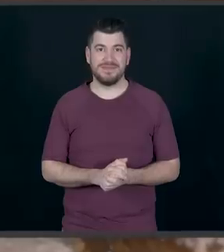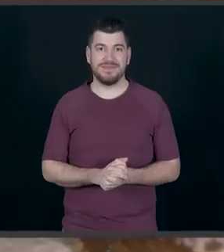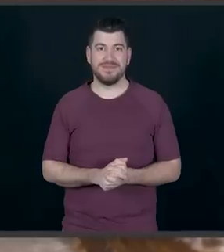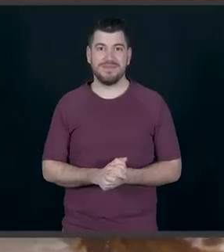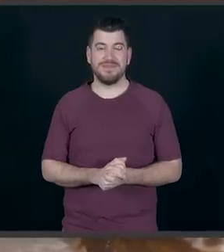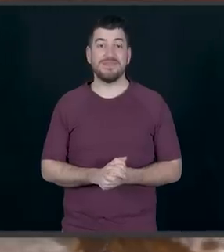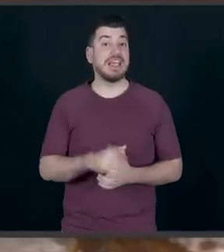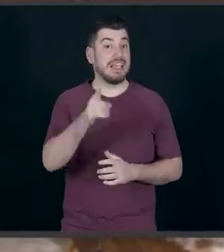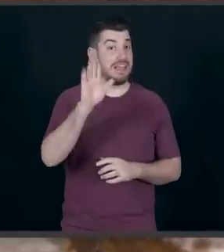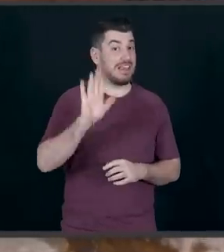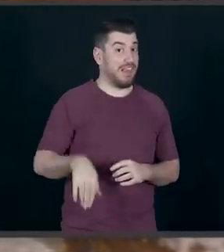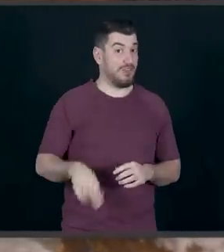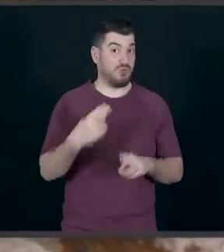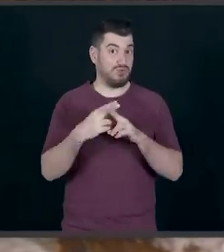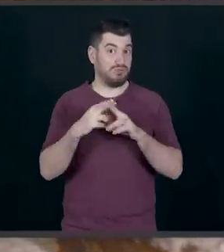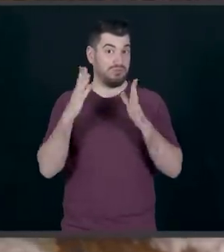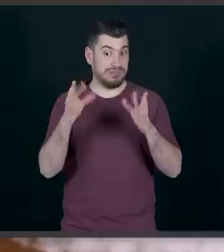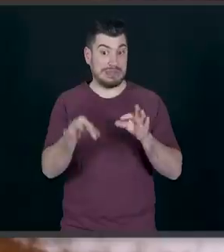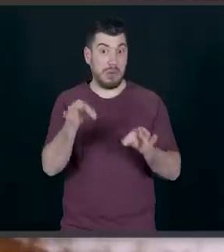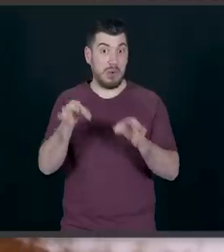Και το τελευταίο μας, πολύ προσεκτικά.